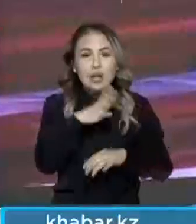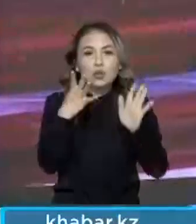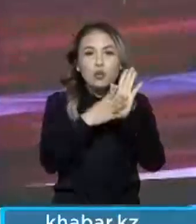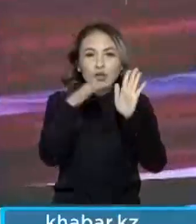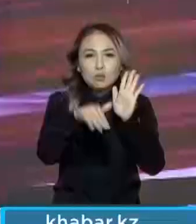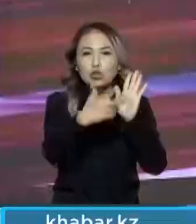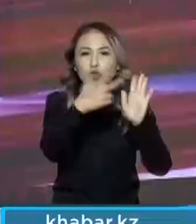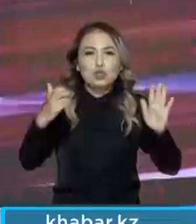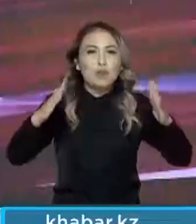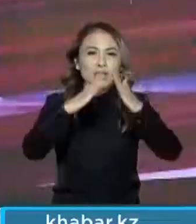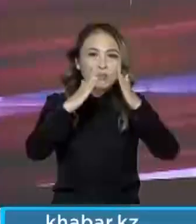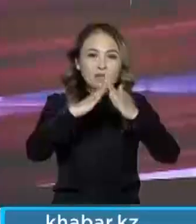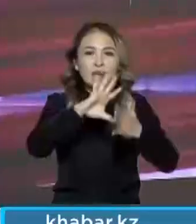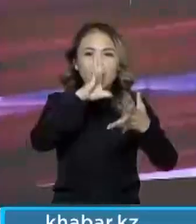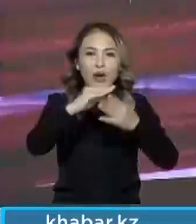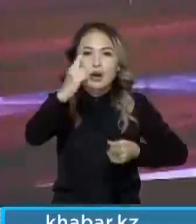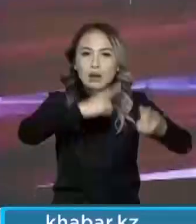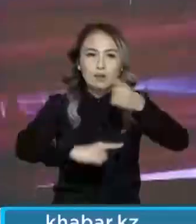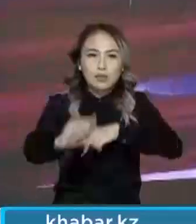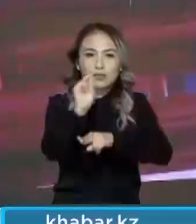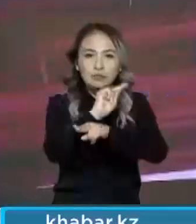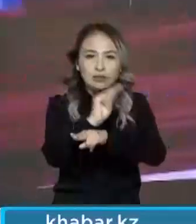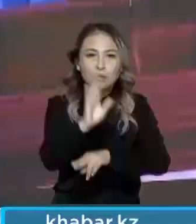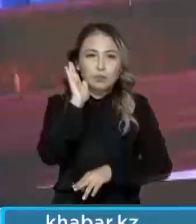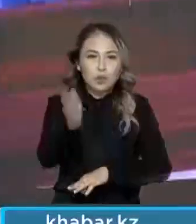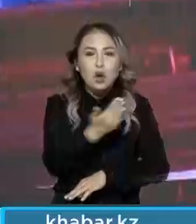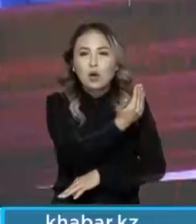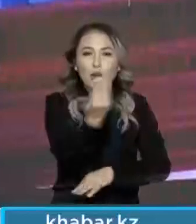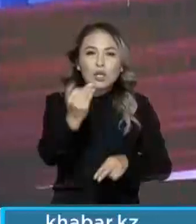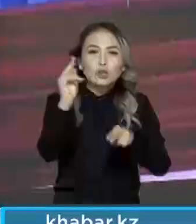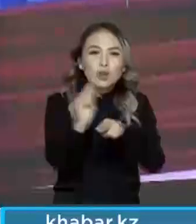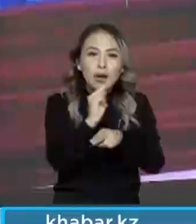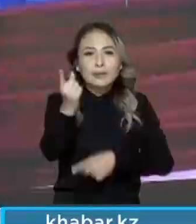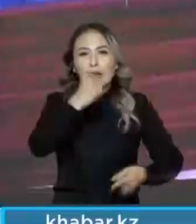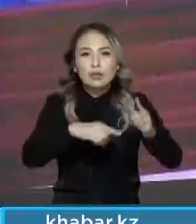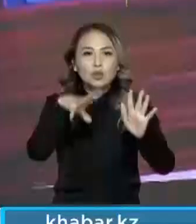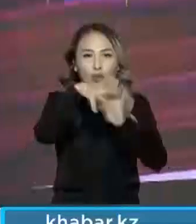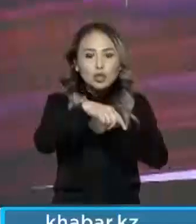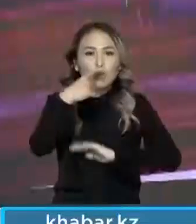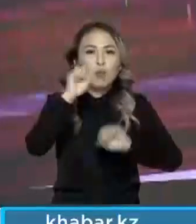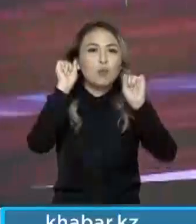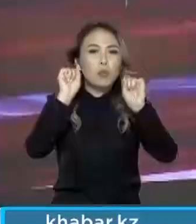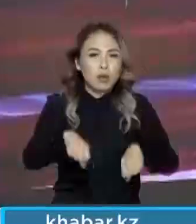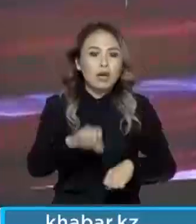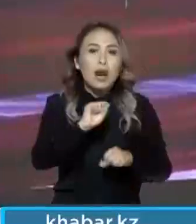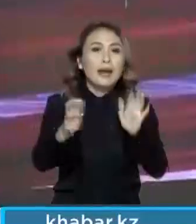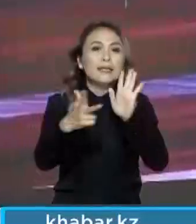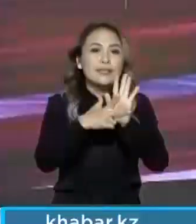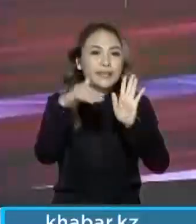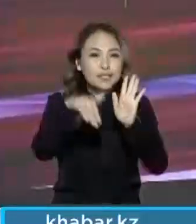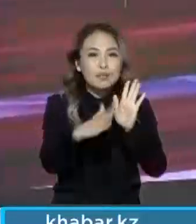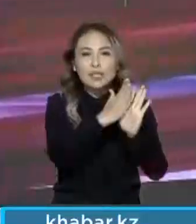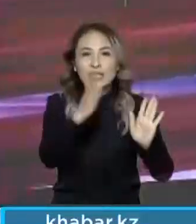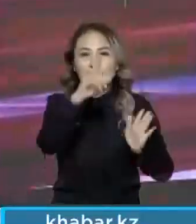көрсетілген, 9 300 баспана қалпына келетін санатқа жатқызылған, яғни оларды жөндеп қайта кіруге болады.